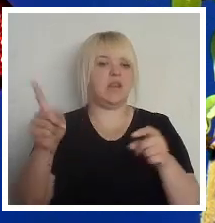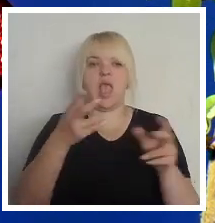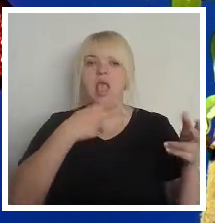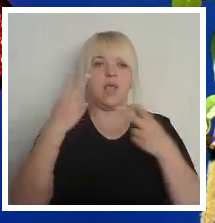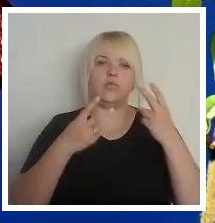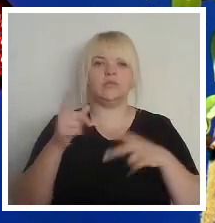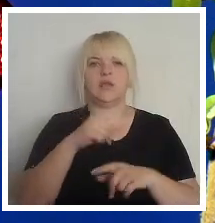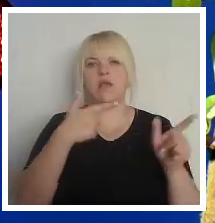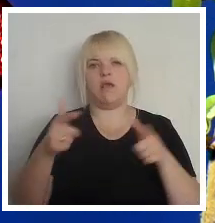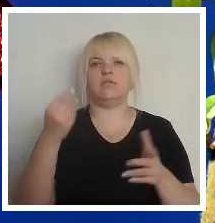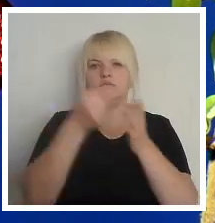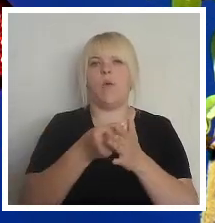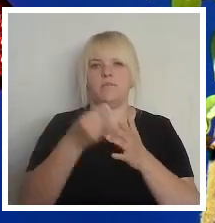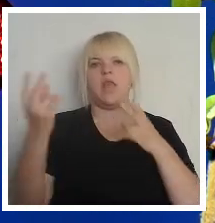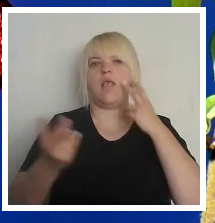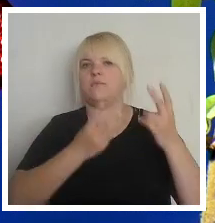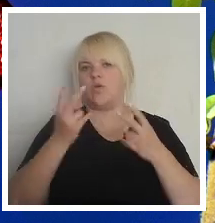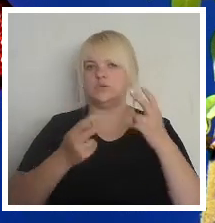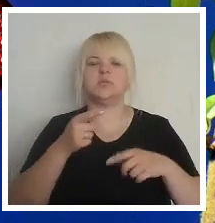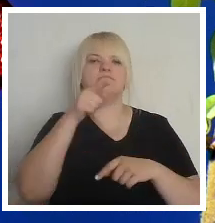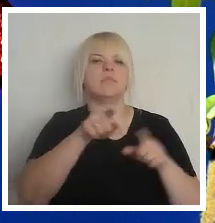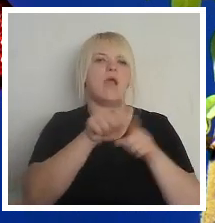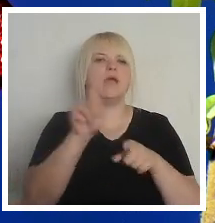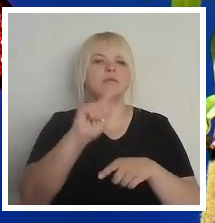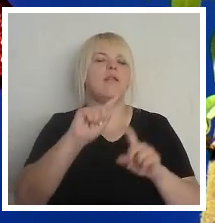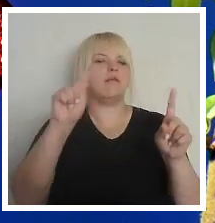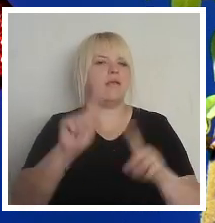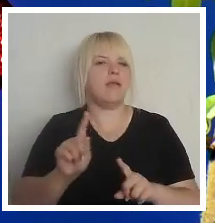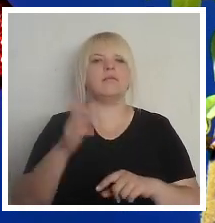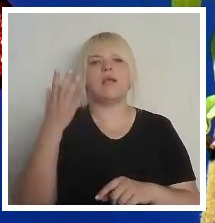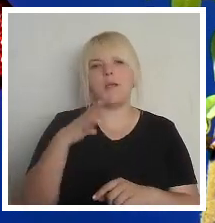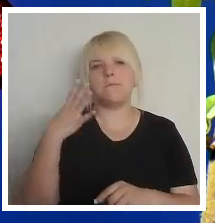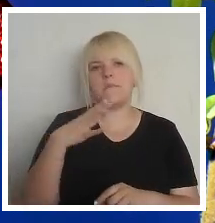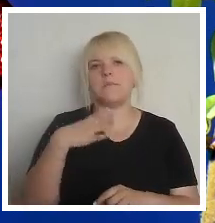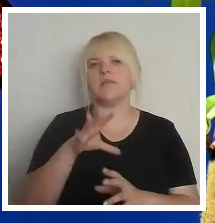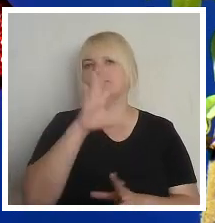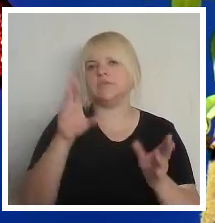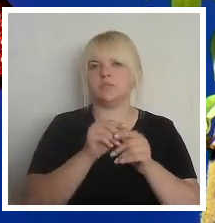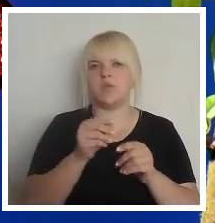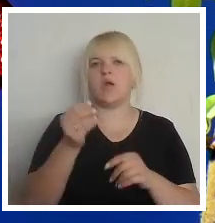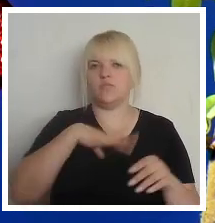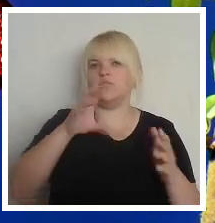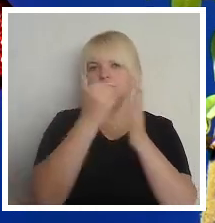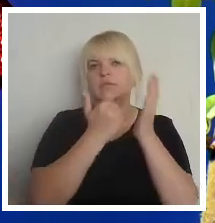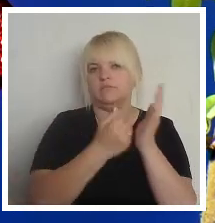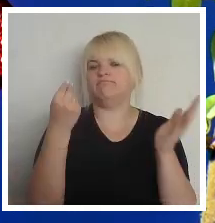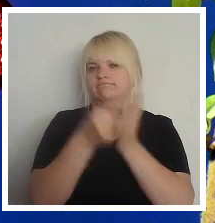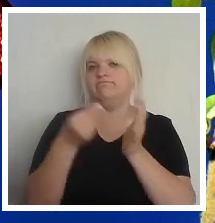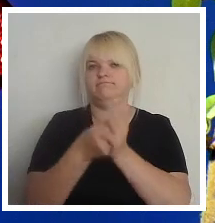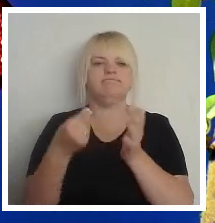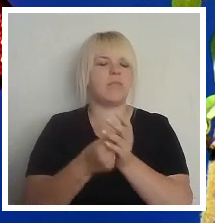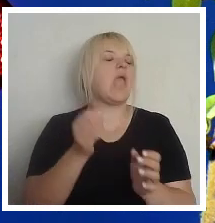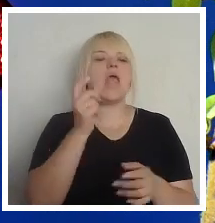pirkt emocijas. Un tā ir tā lieta, kāpēc, nu, kāpēc iet mūsu saturs. Ja? Jo cilvēki nāk,